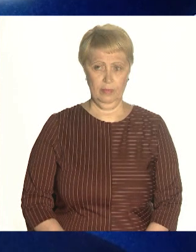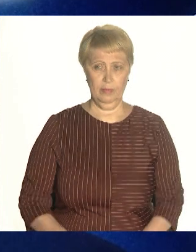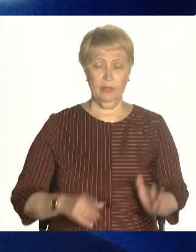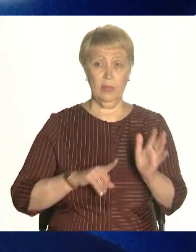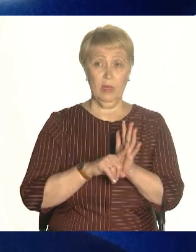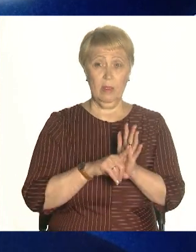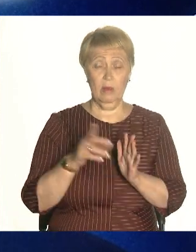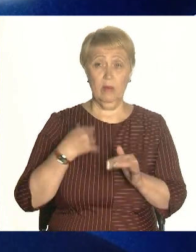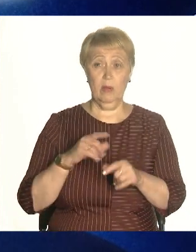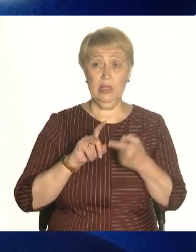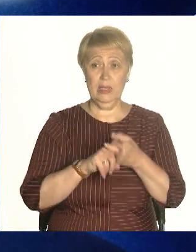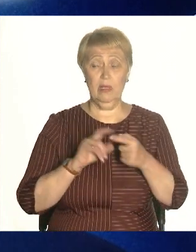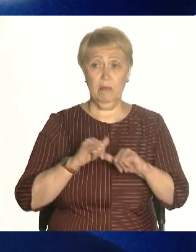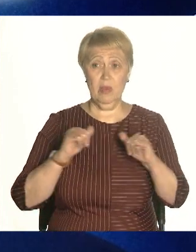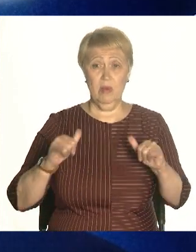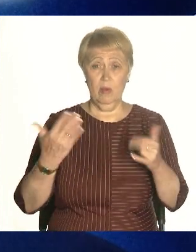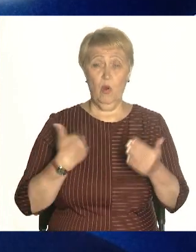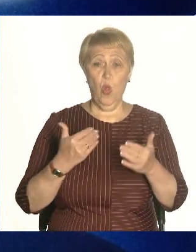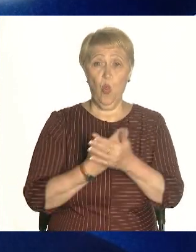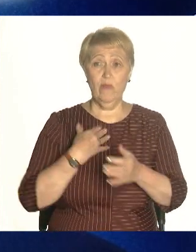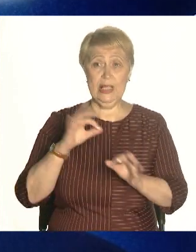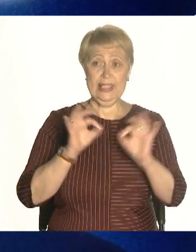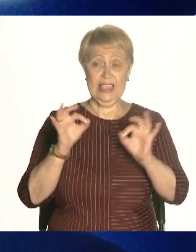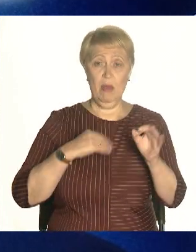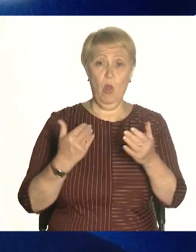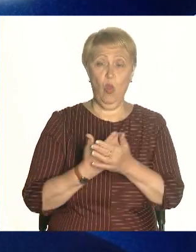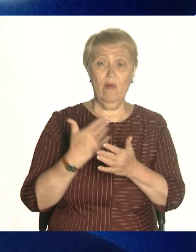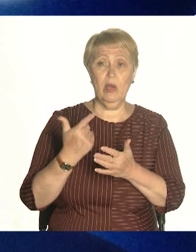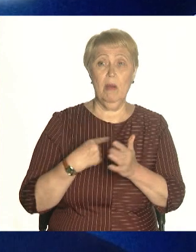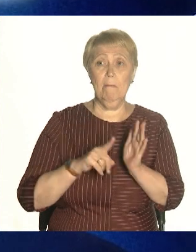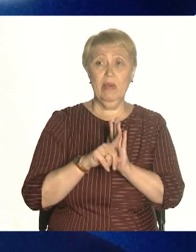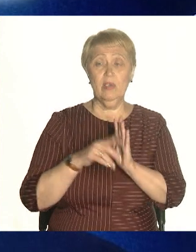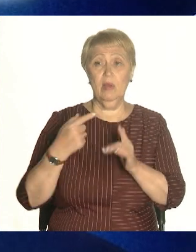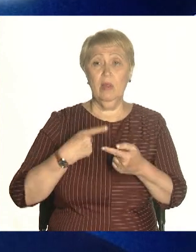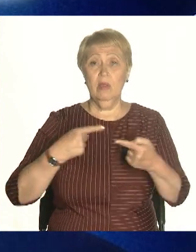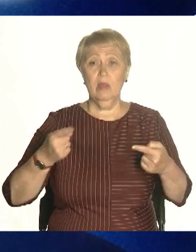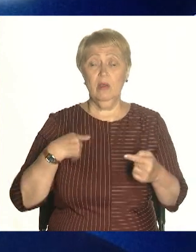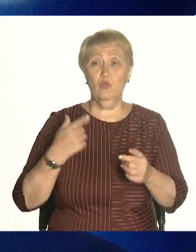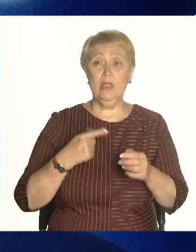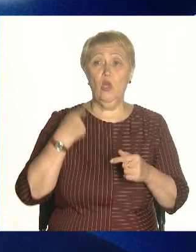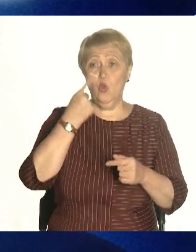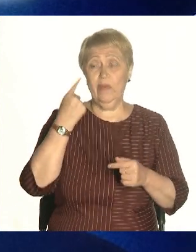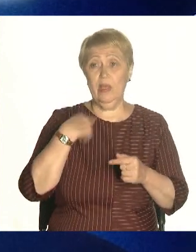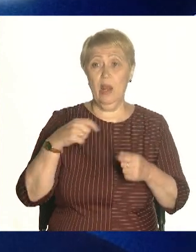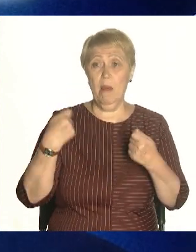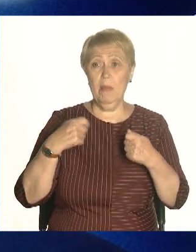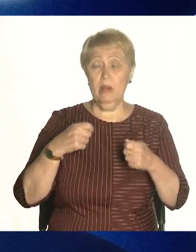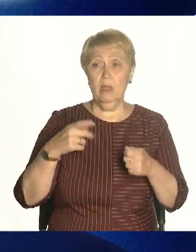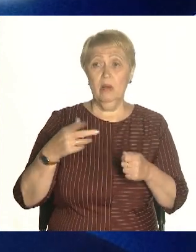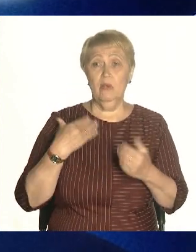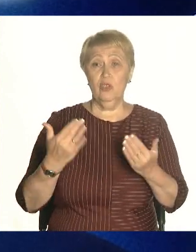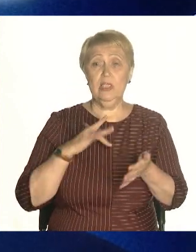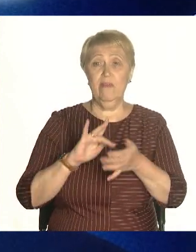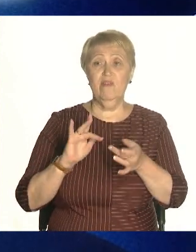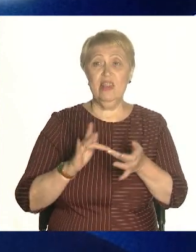С начала пандемии в России появились сотни новых схем мошенничества, начиная от фиктивной продажи индивидуальных средств защиты, заканчивая махинациями в